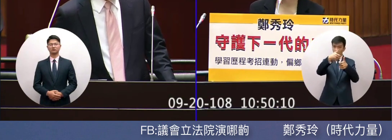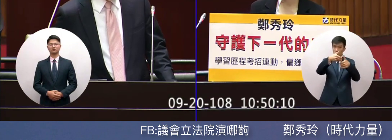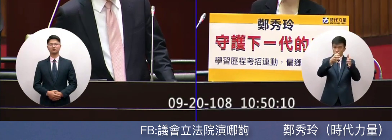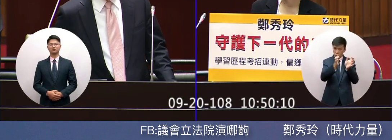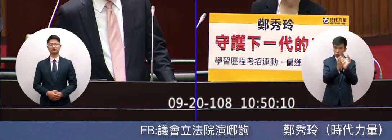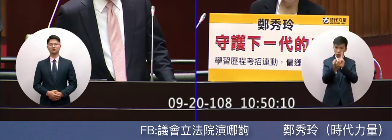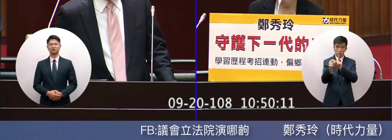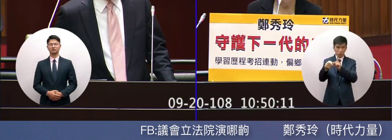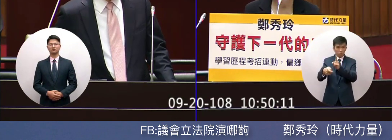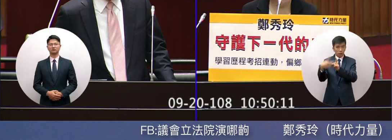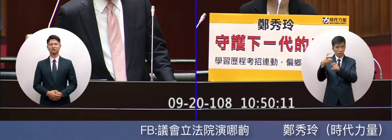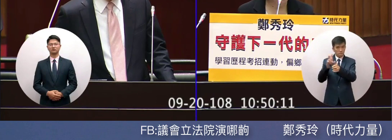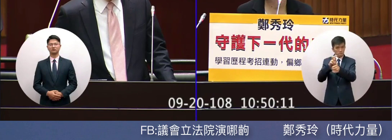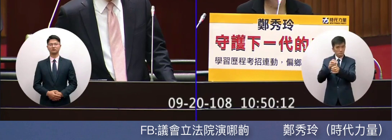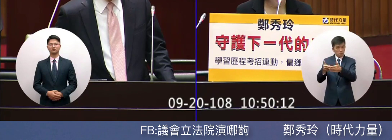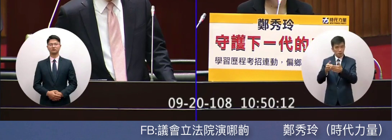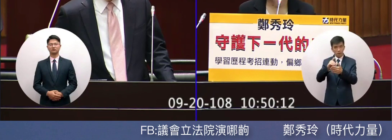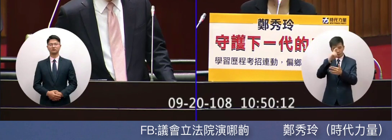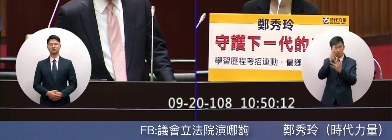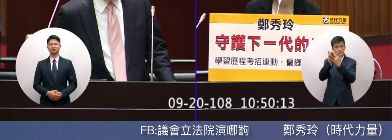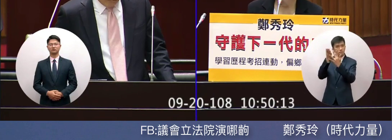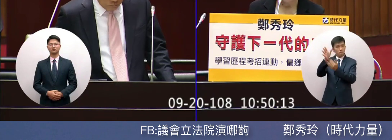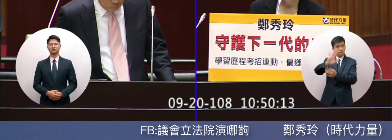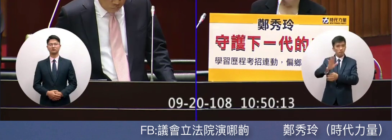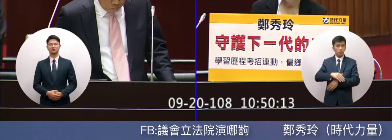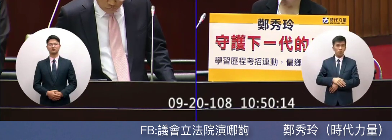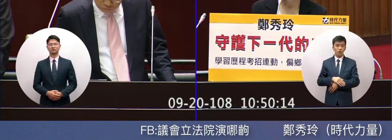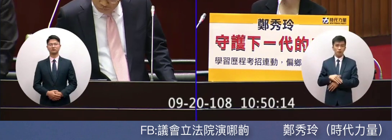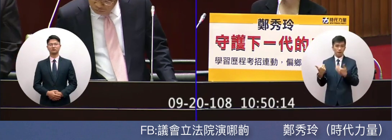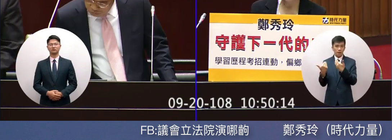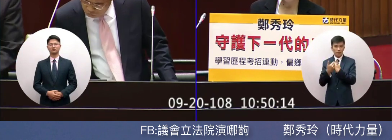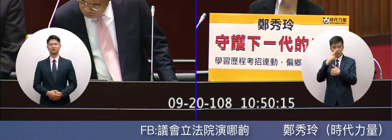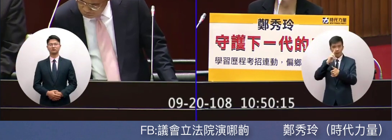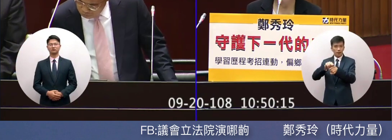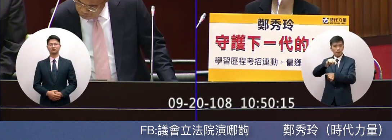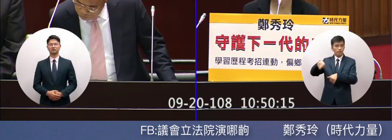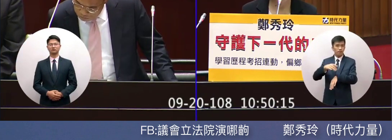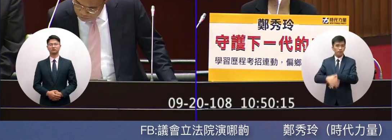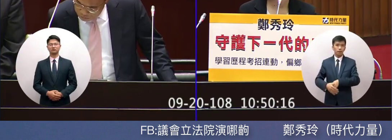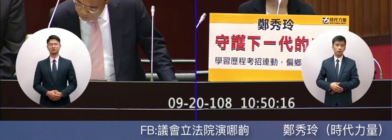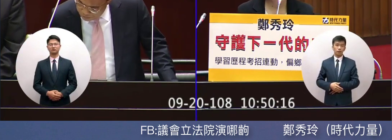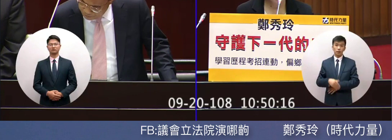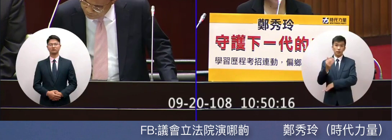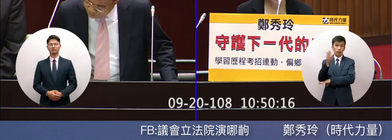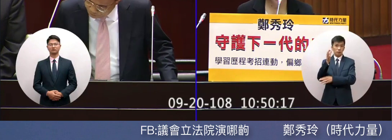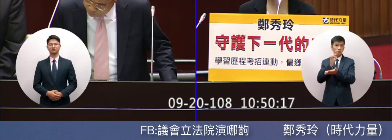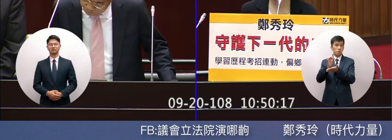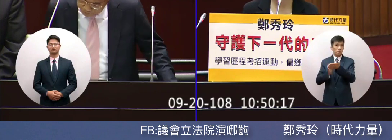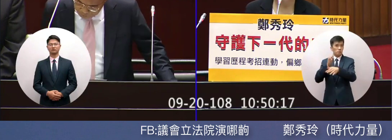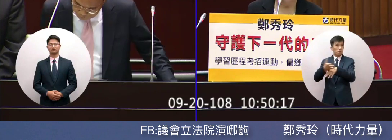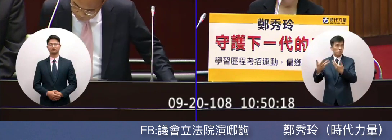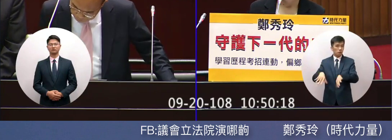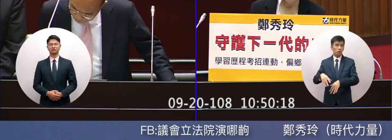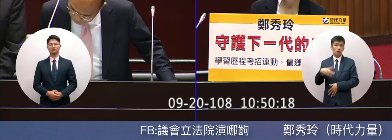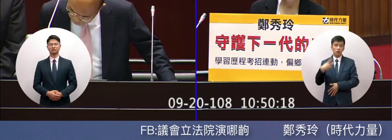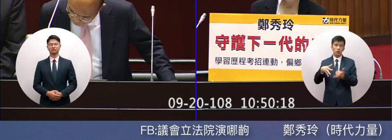招联会不要过度介入啊，疫苗助长。政府投下这么多的经费啊，还有这些全国的